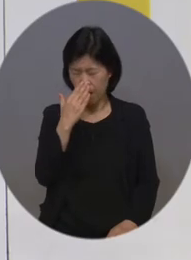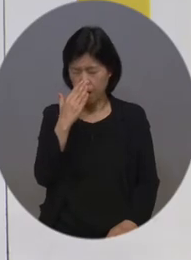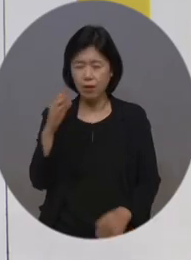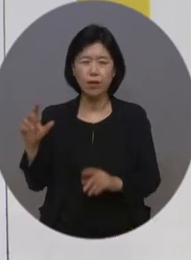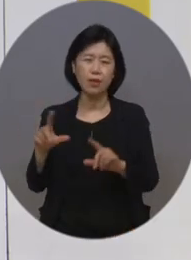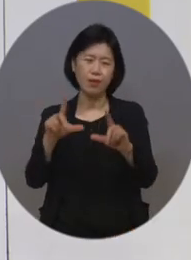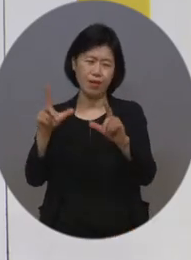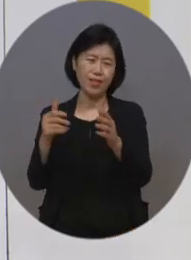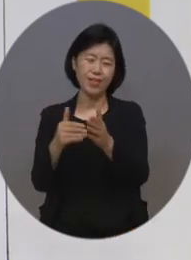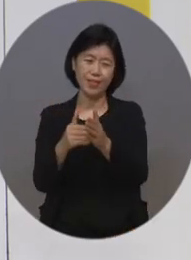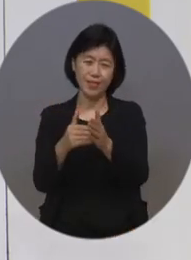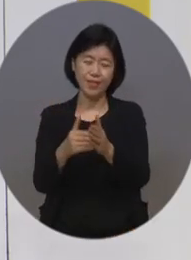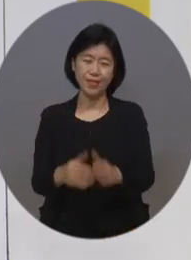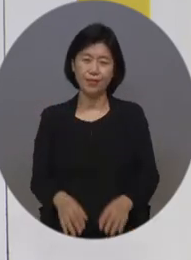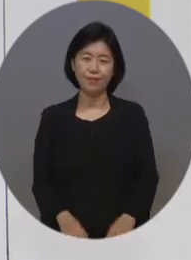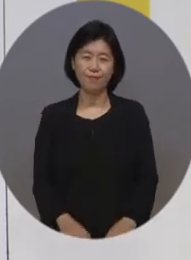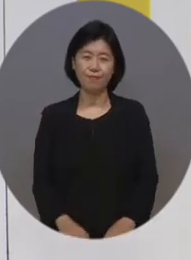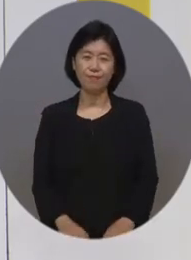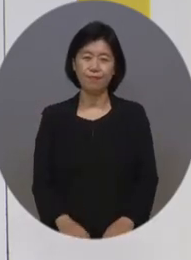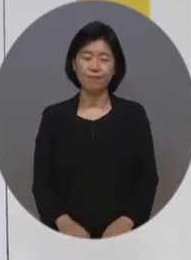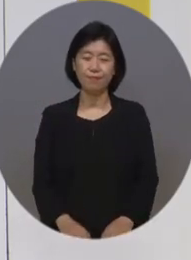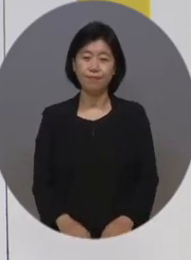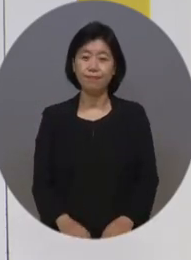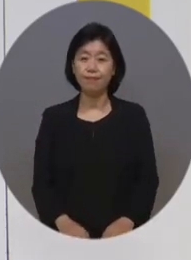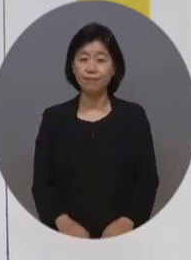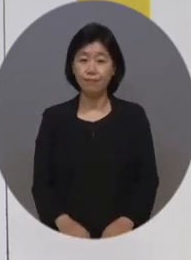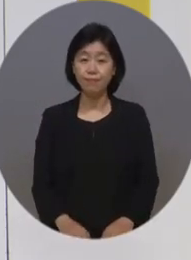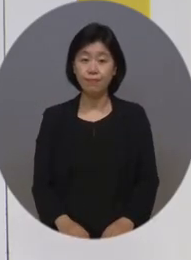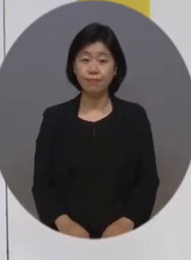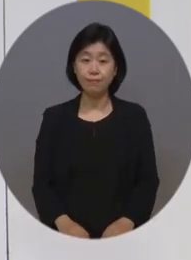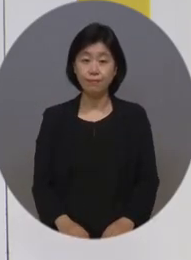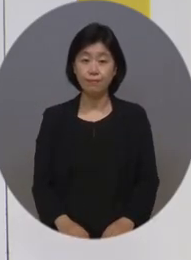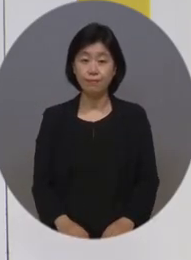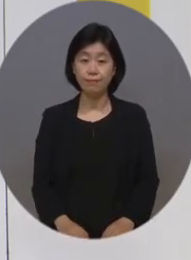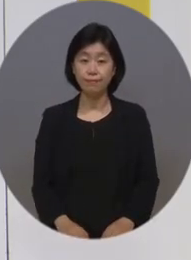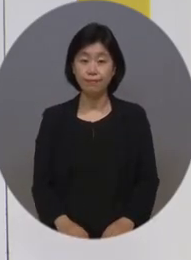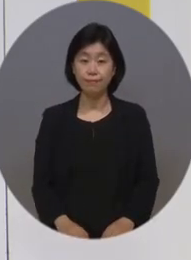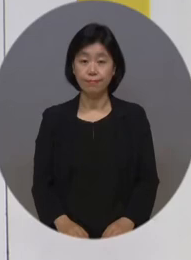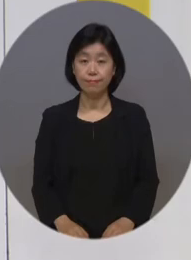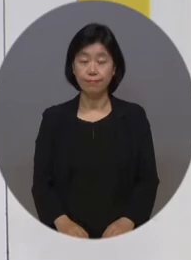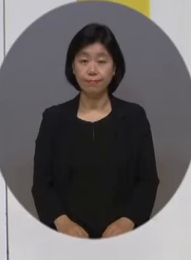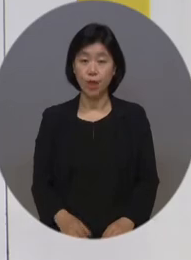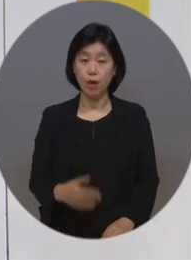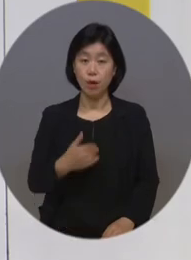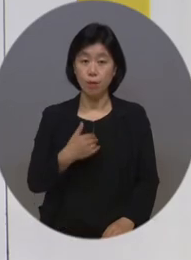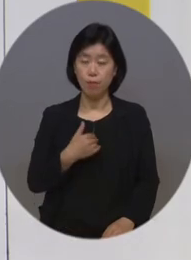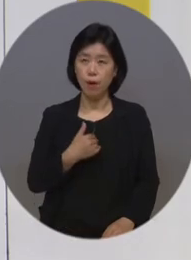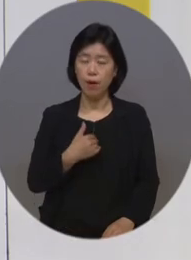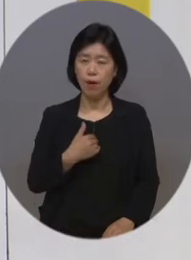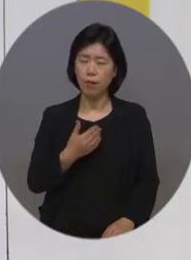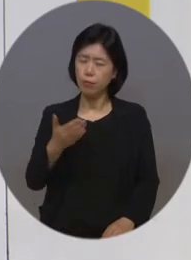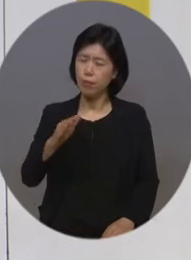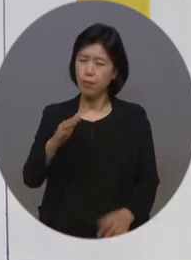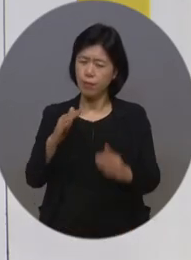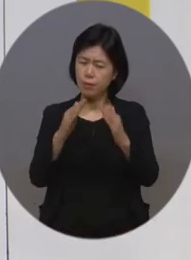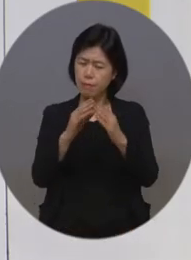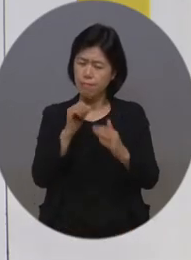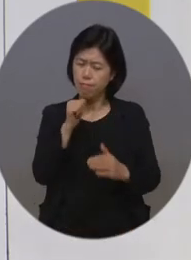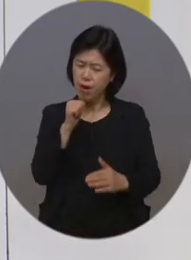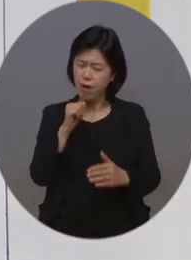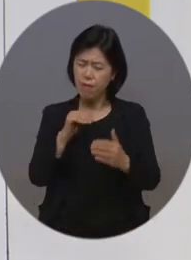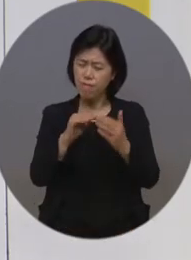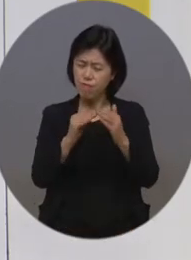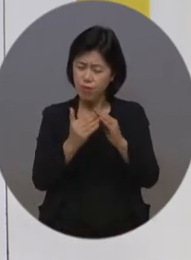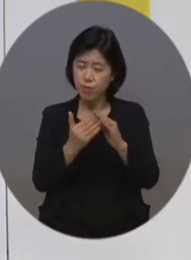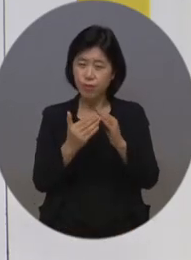네 그런 점에서는 으 좀 밝고 4 어 좀 구김없이 크게 해 주셨고 가장